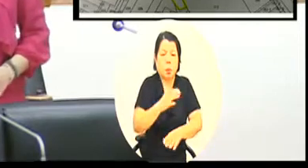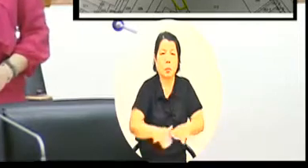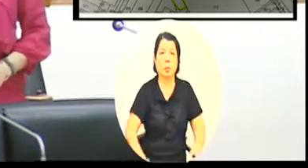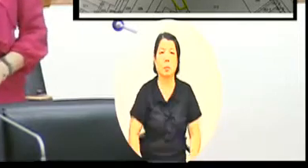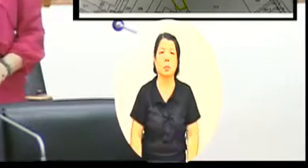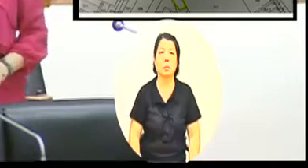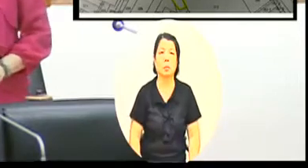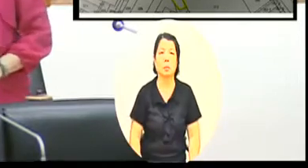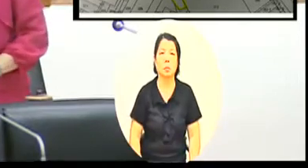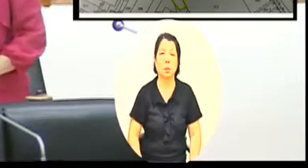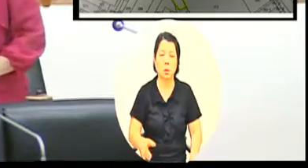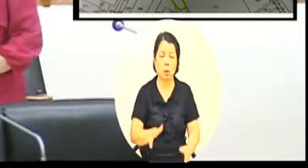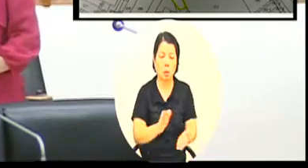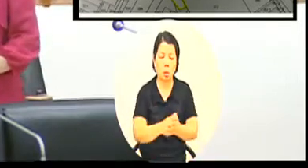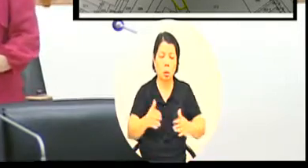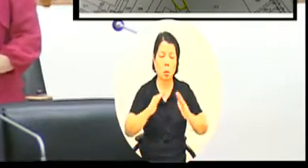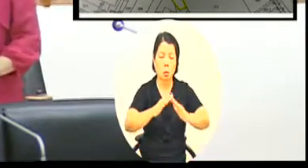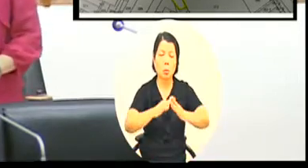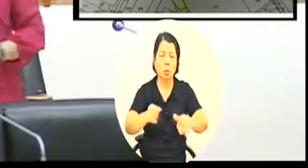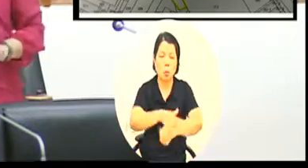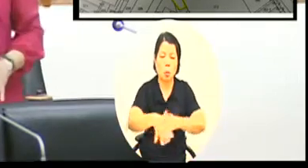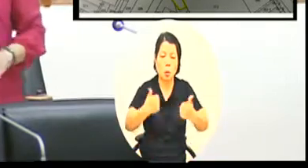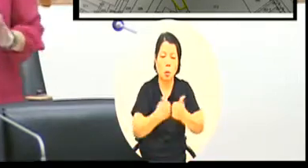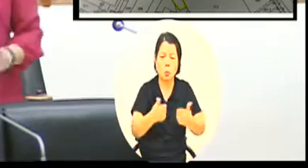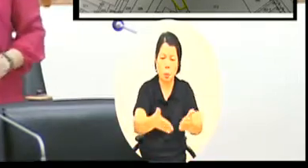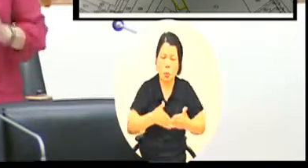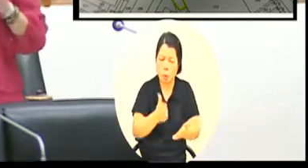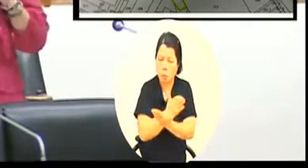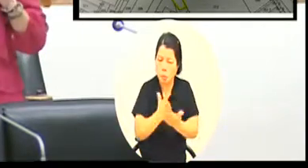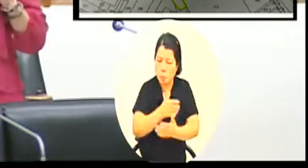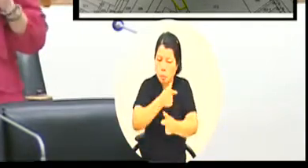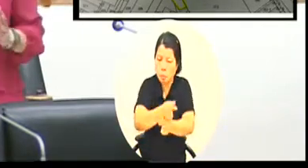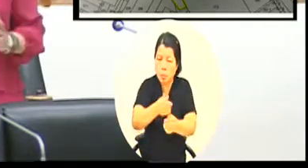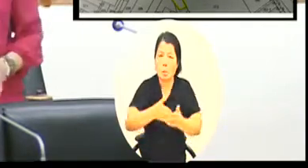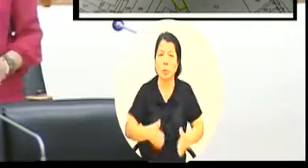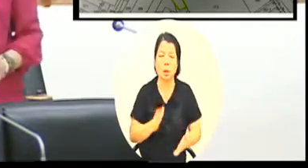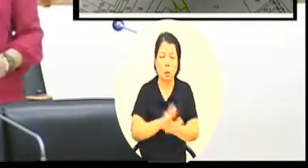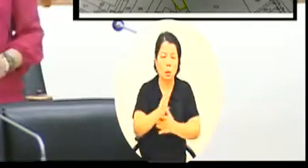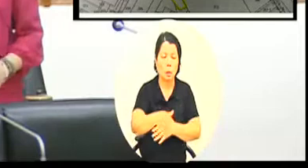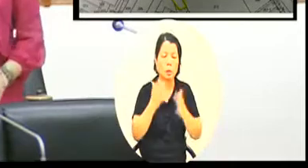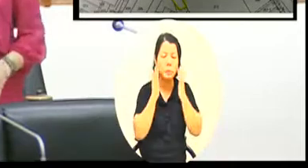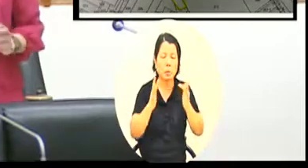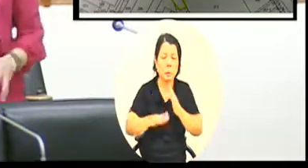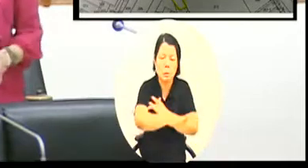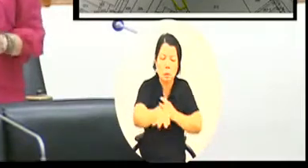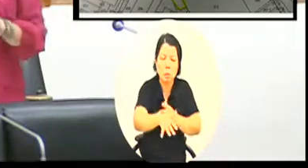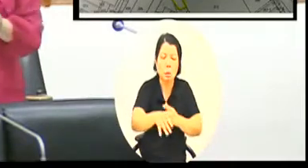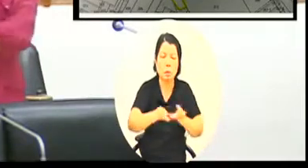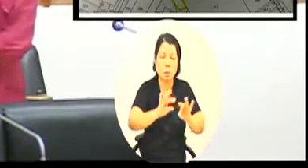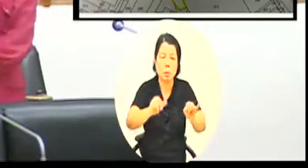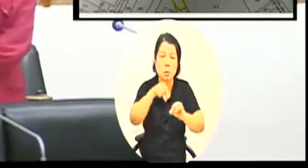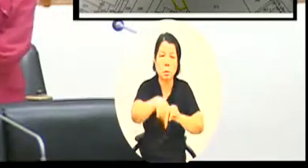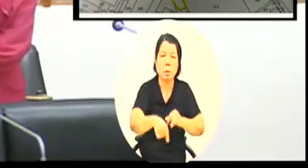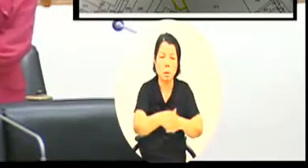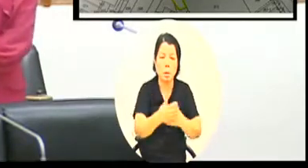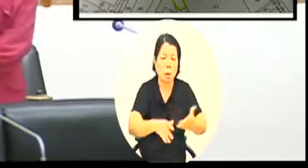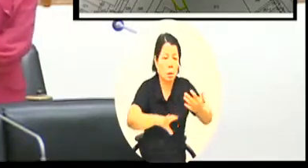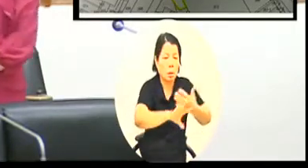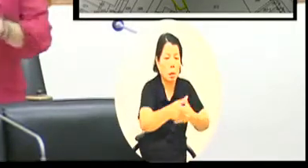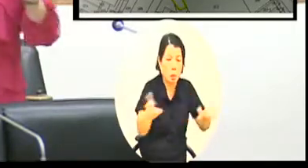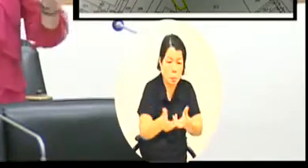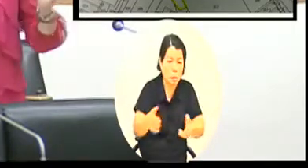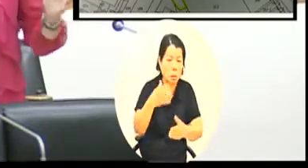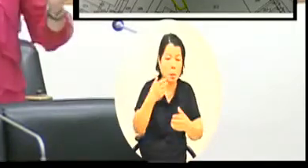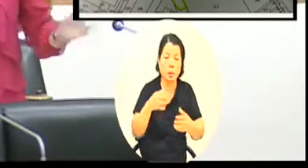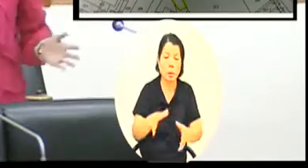们都市计划委员会这边好好的去评估了哈。未来市场用地如果不再新建，包括有其他的公共设施一样，